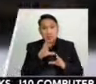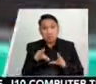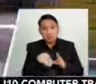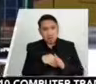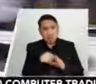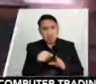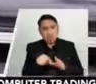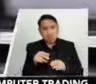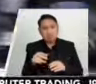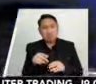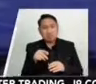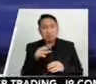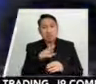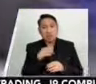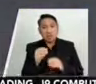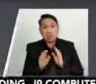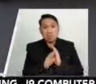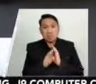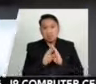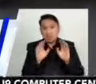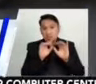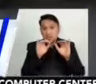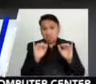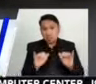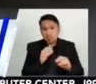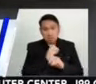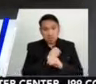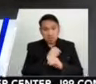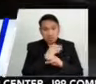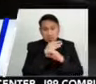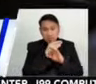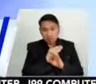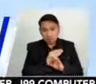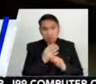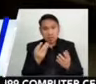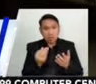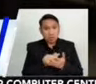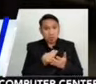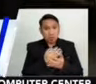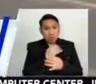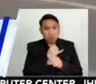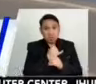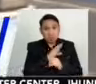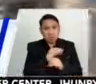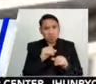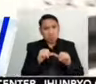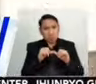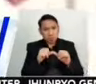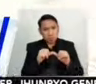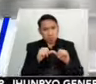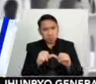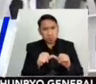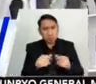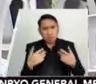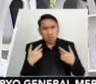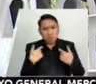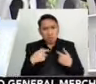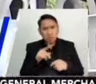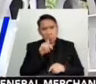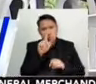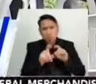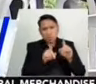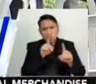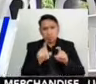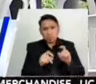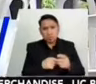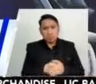Habang ang bus system sa EDSA inaayos, ang modernisasyon sa mga jeepney patuloy na sinasalubong ng pagkwestiyon. Tinawag yang palpak